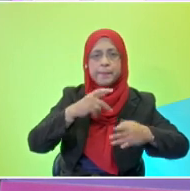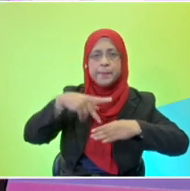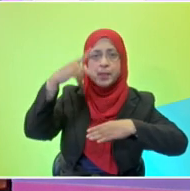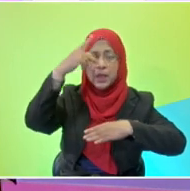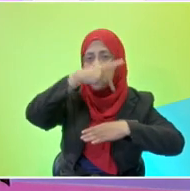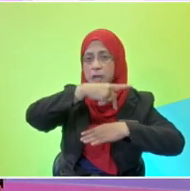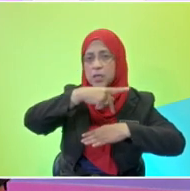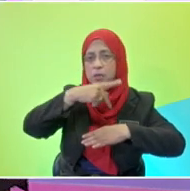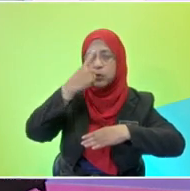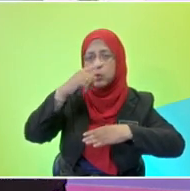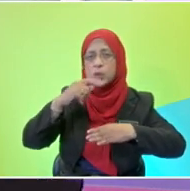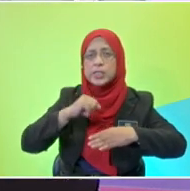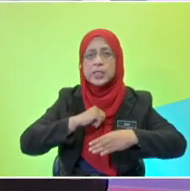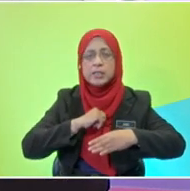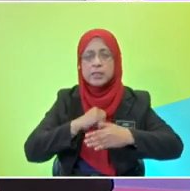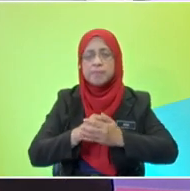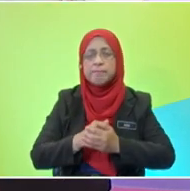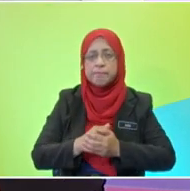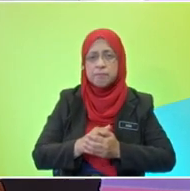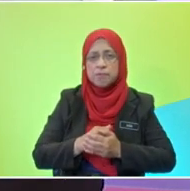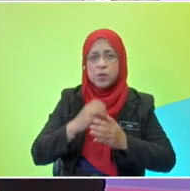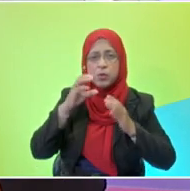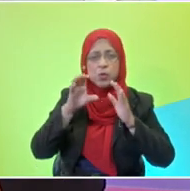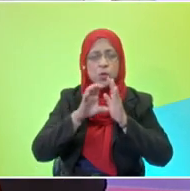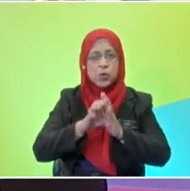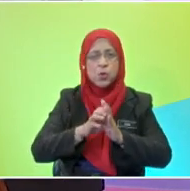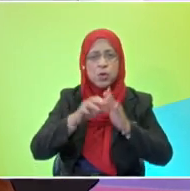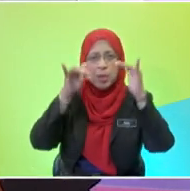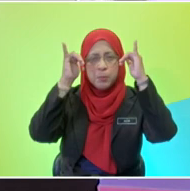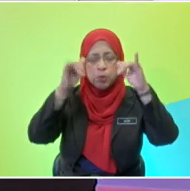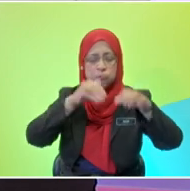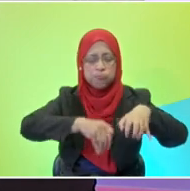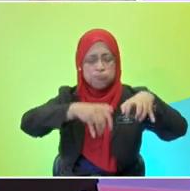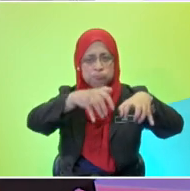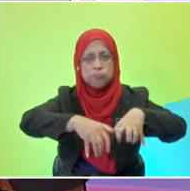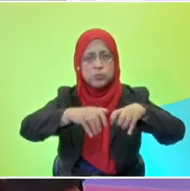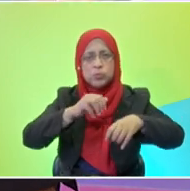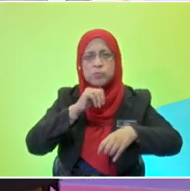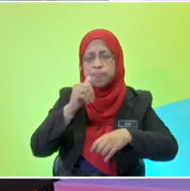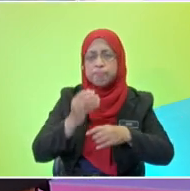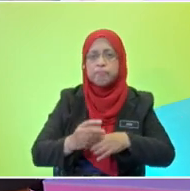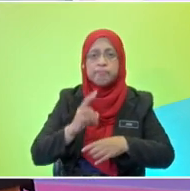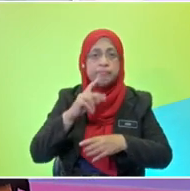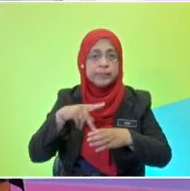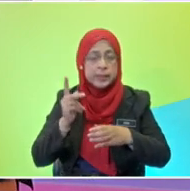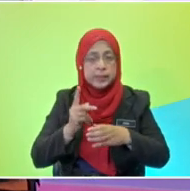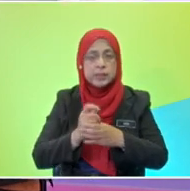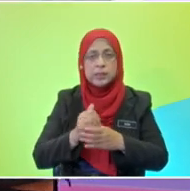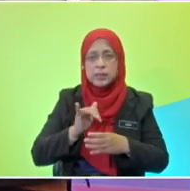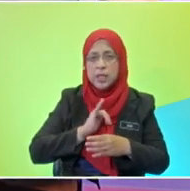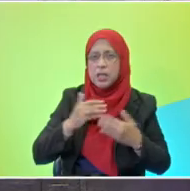digunakan untuk seperti membaca ya Membaca buat sawah padi Ustaz saya